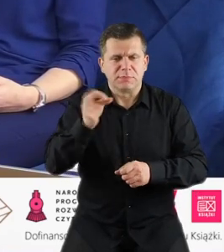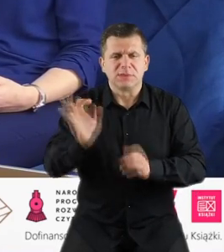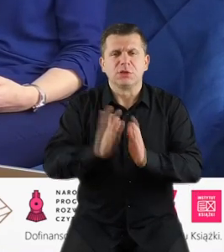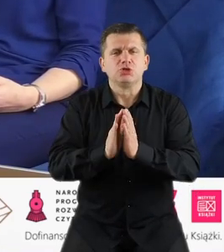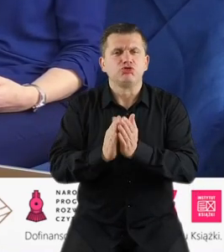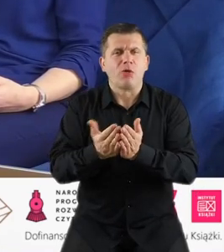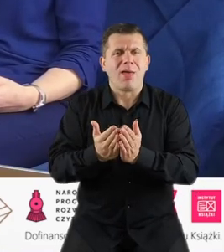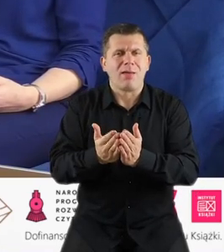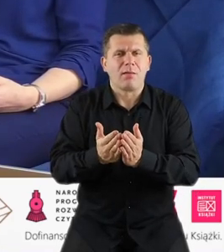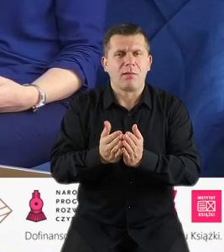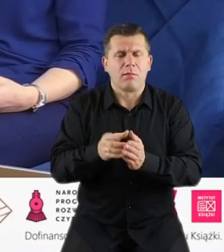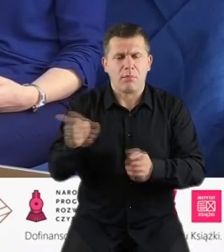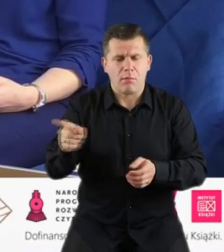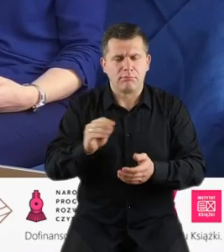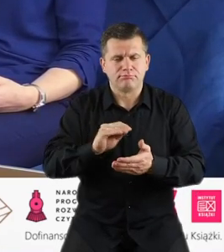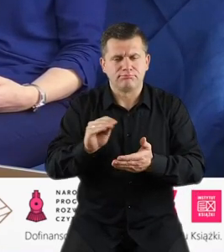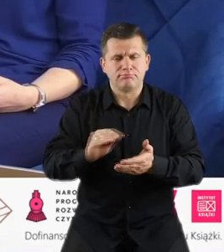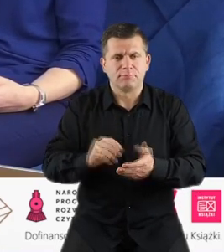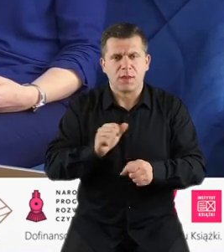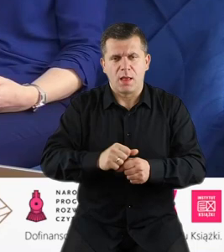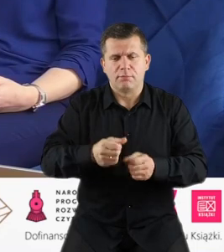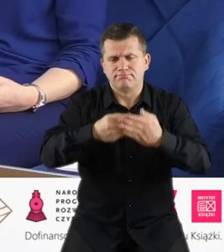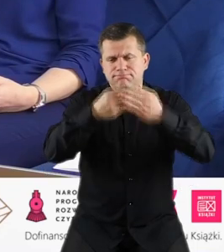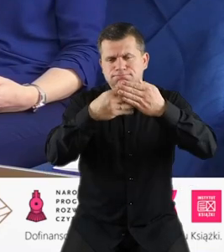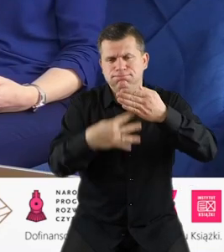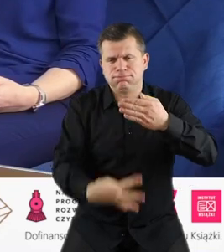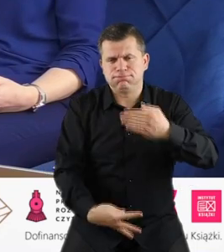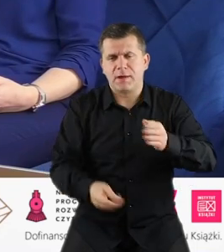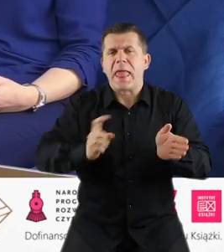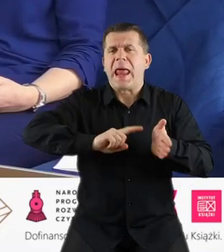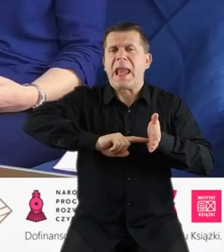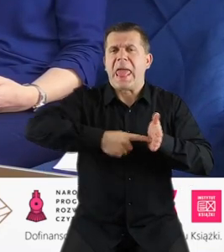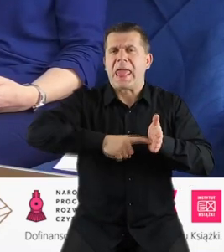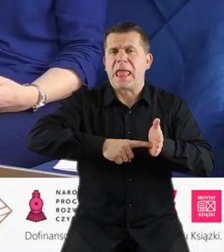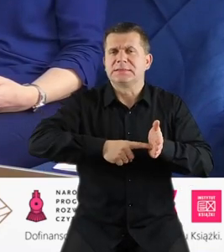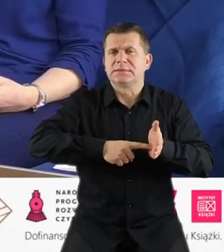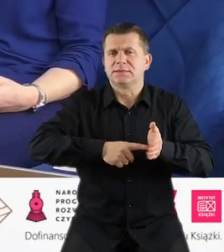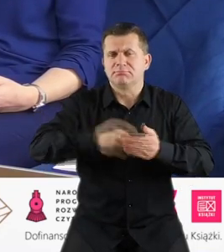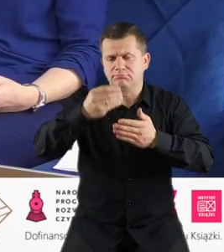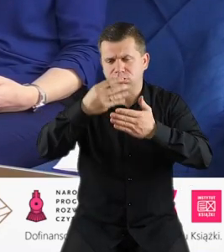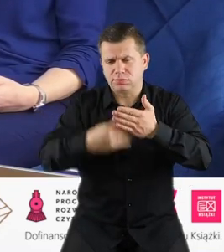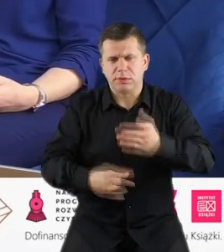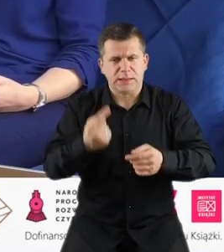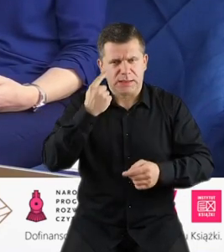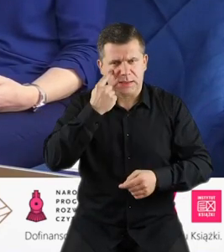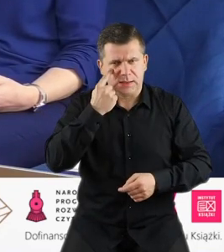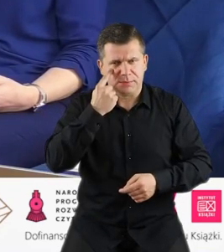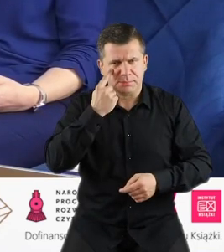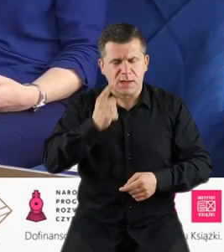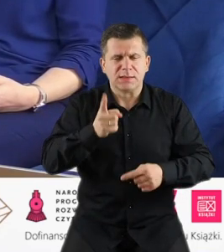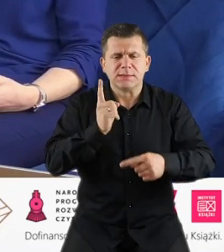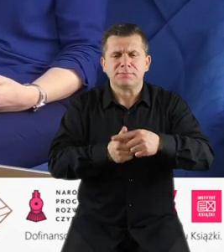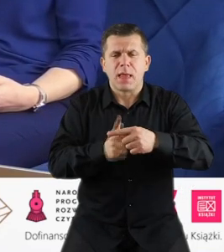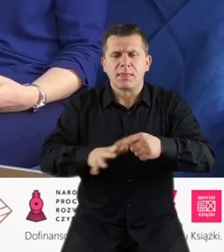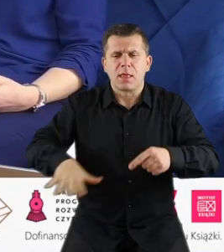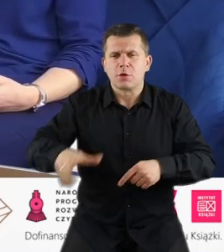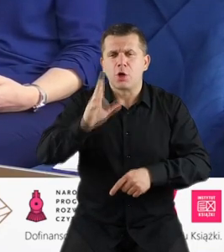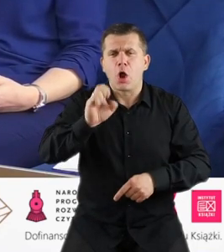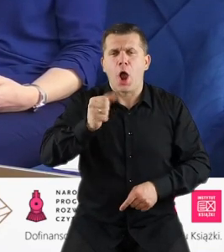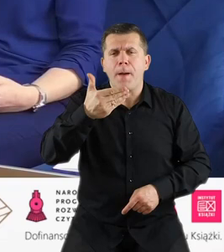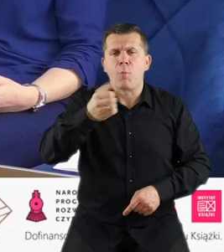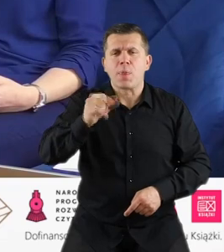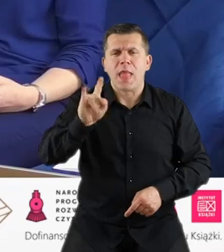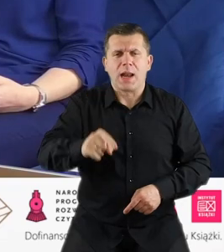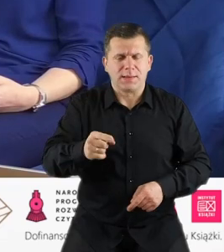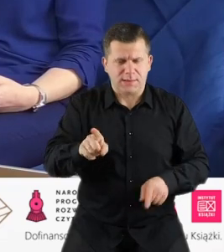księgi prowadzone, gdzie jest wypis. Rejestr. Wydaje mi się, że na cmentarzach komunalnych też coś takiego